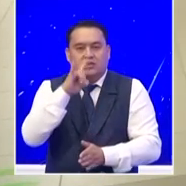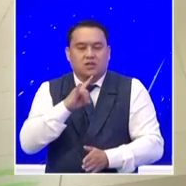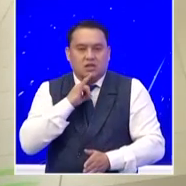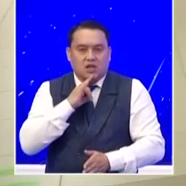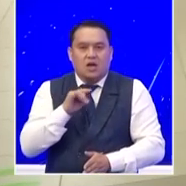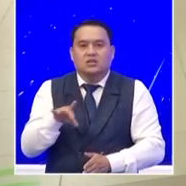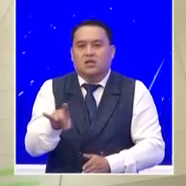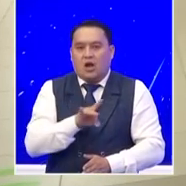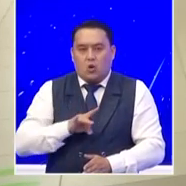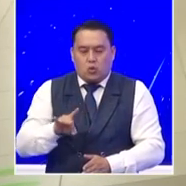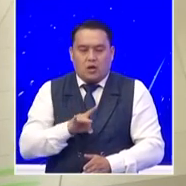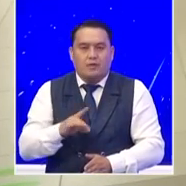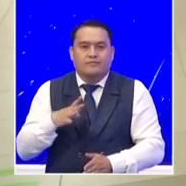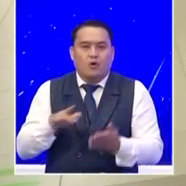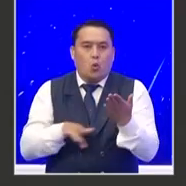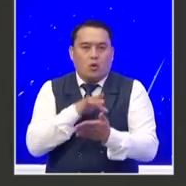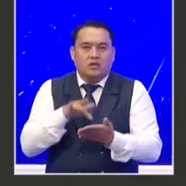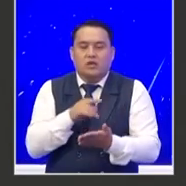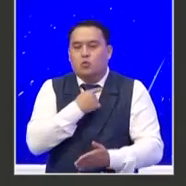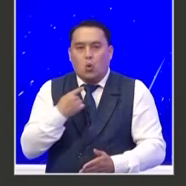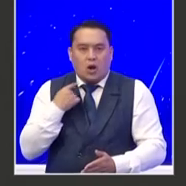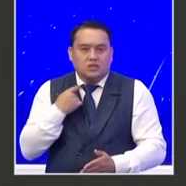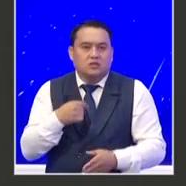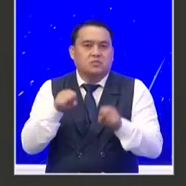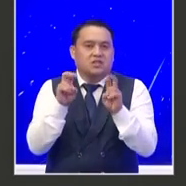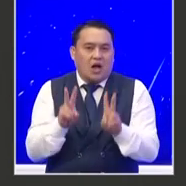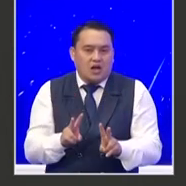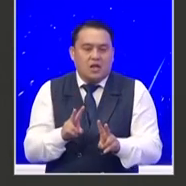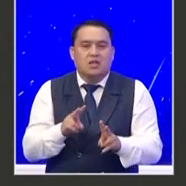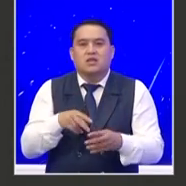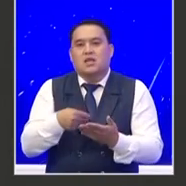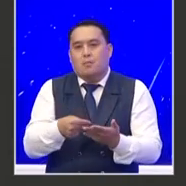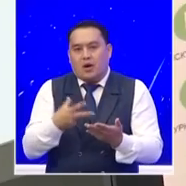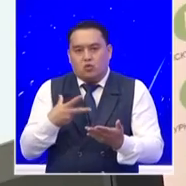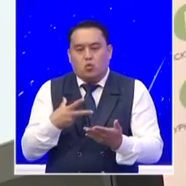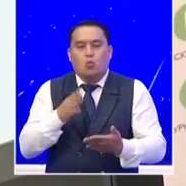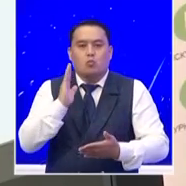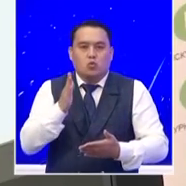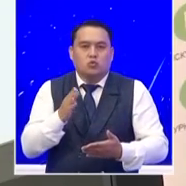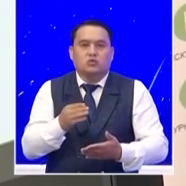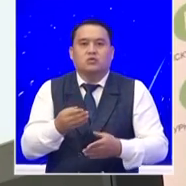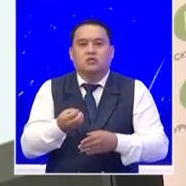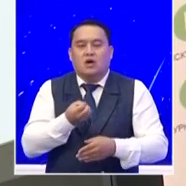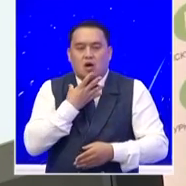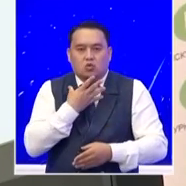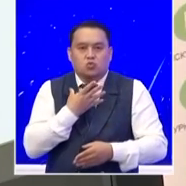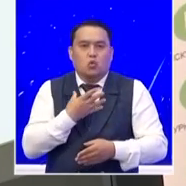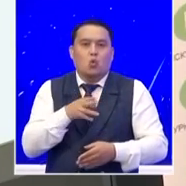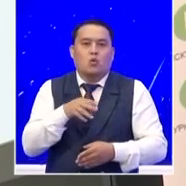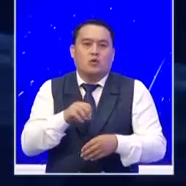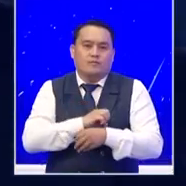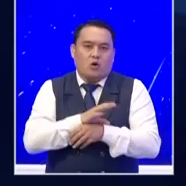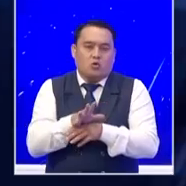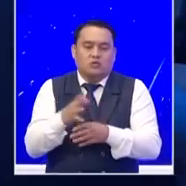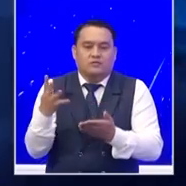и Карасайском районах, а также в городе Талдыкурган. По словам специалистов, ПЦР-лаборатории станут хорошим союзником в борьбе с